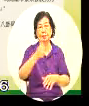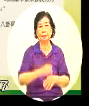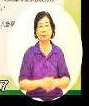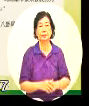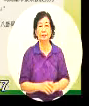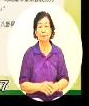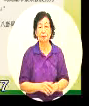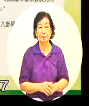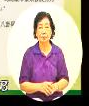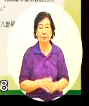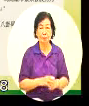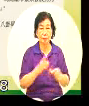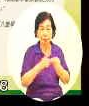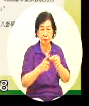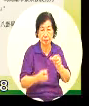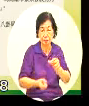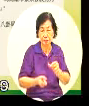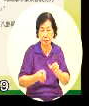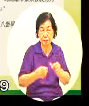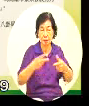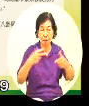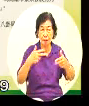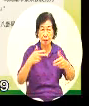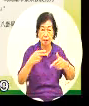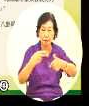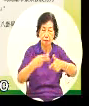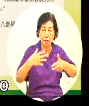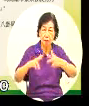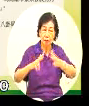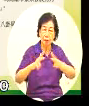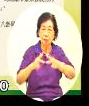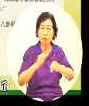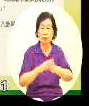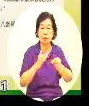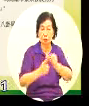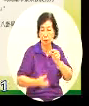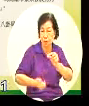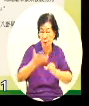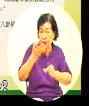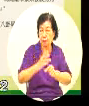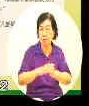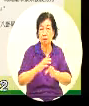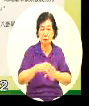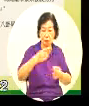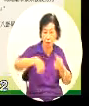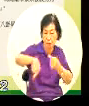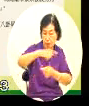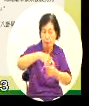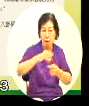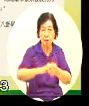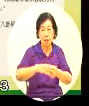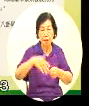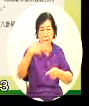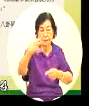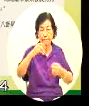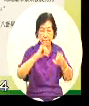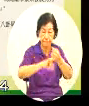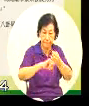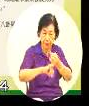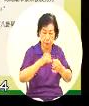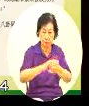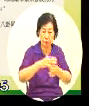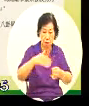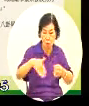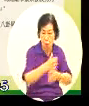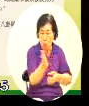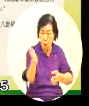因为中华路要，你买中华路要切出去八卦八德一路吼，确实爱挖2-3个弯啦，市长伫咧迄